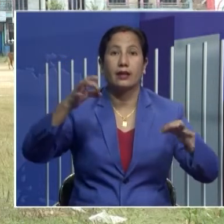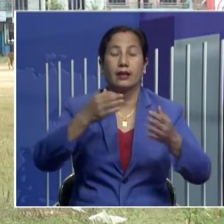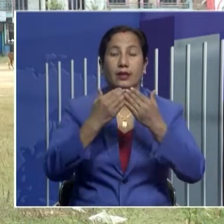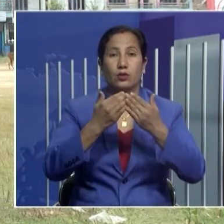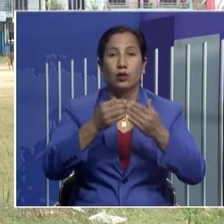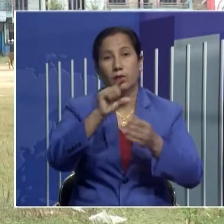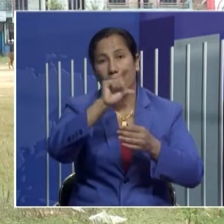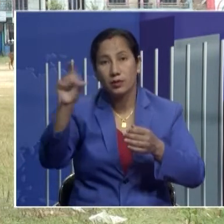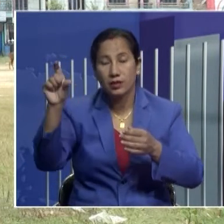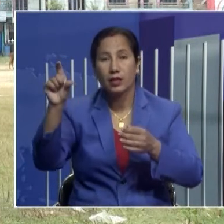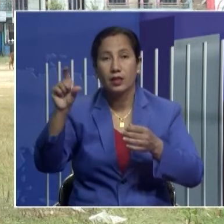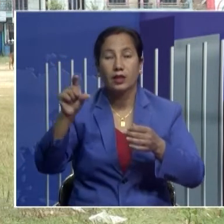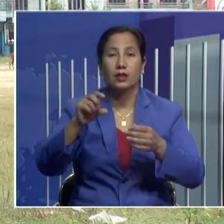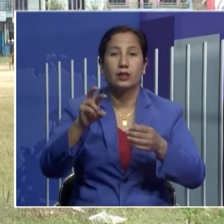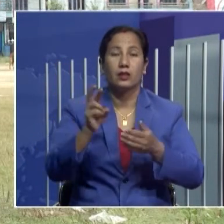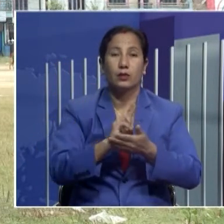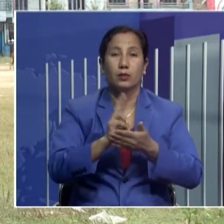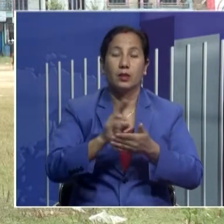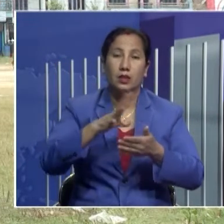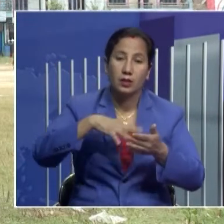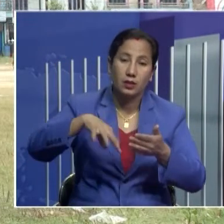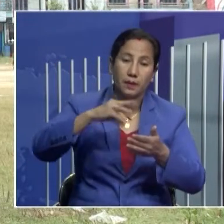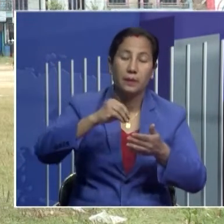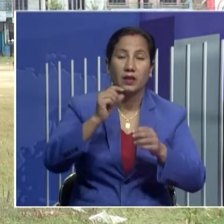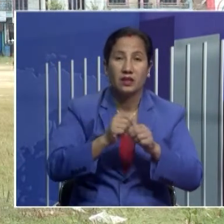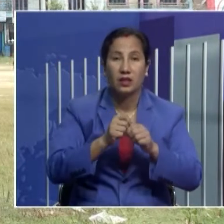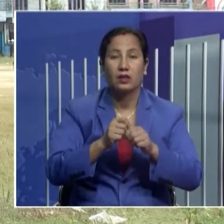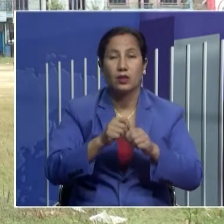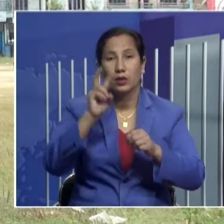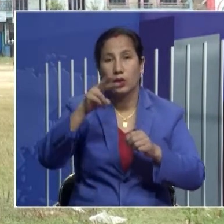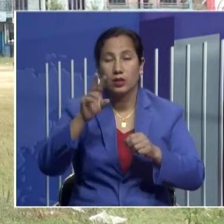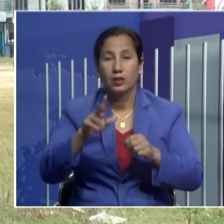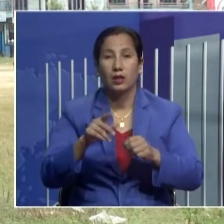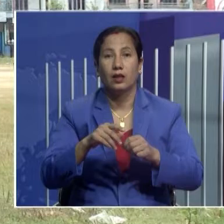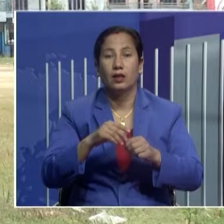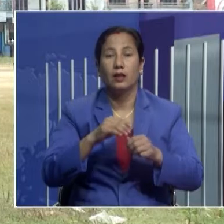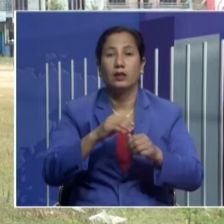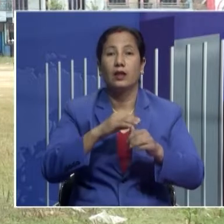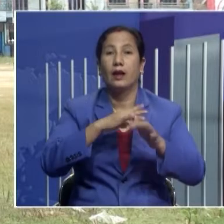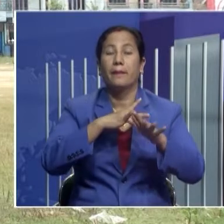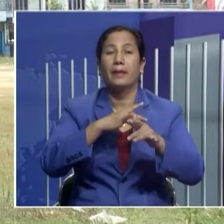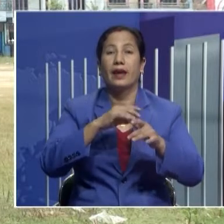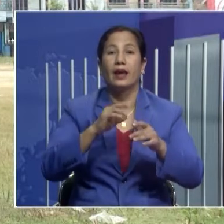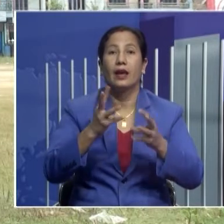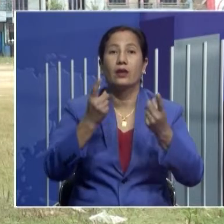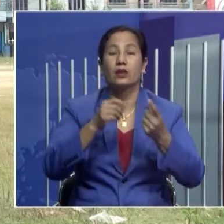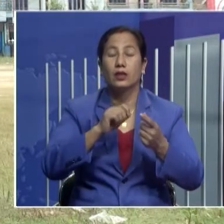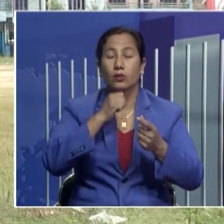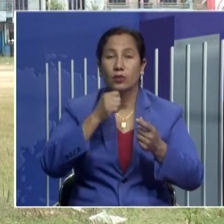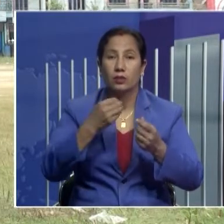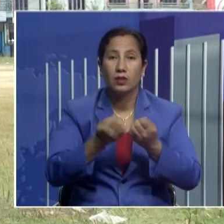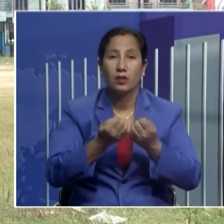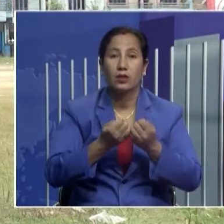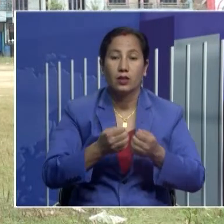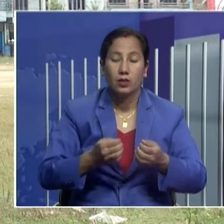एउटा विषयगत रूपले सिलेबस तयार गरेर सिलेबस नै तयार भइसकेको अवस्था छ। अहिले चाहिँ अब विवाह कति गरेर उमेर गर्न सक्ने, अब यो जनसङ्ख्या